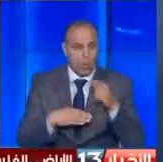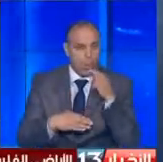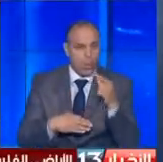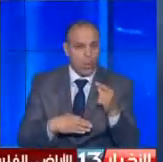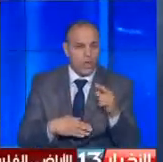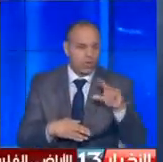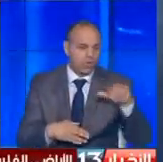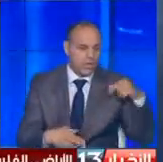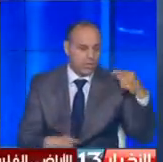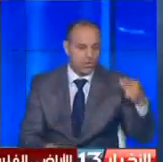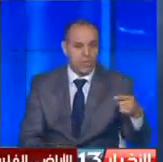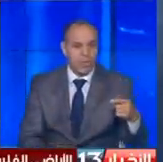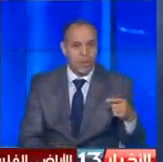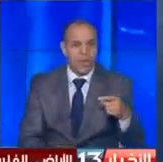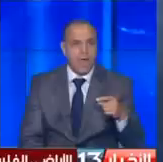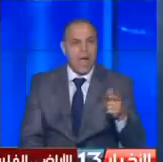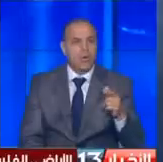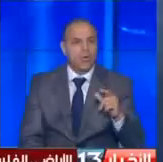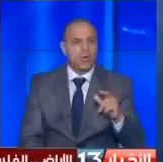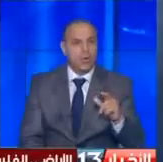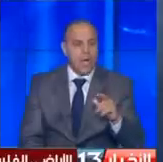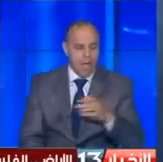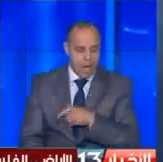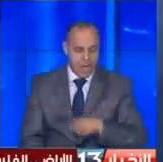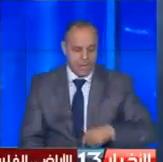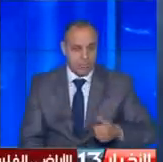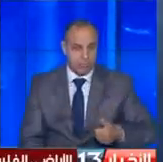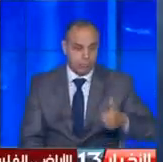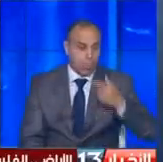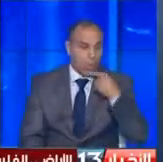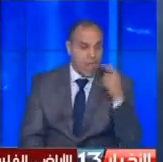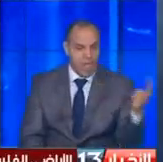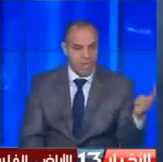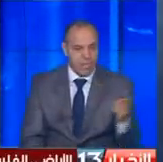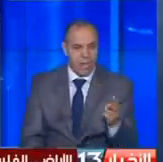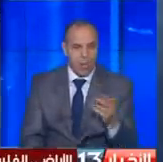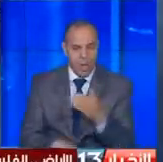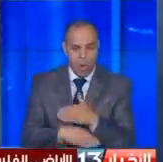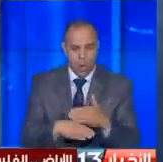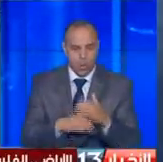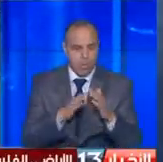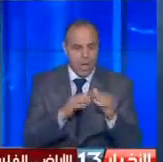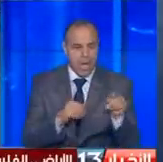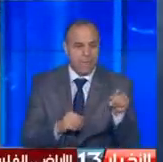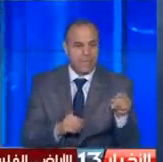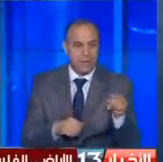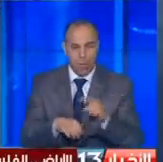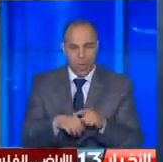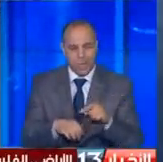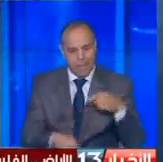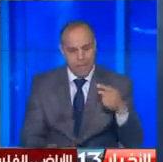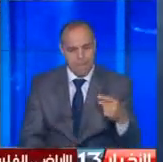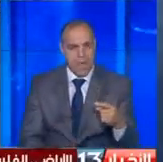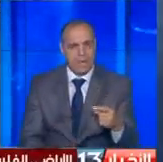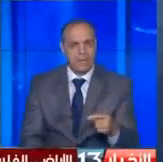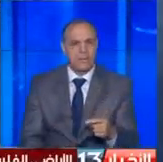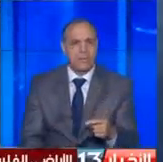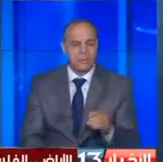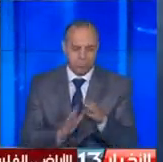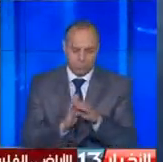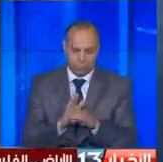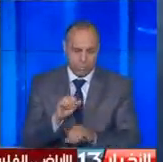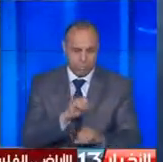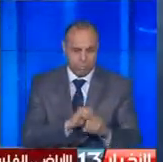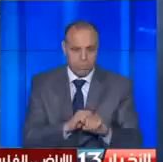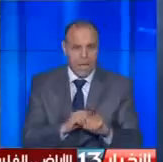أقصاها الشهر المقبل، على أن يتسلم الحرس الرئاسي معبر رفح والحدود مع مصر في وقت لاحق يتم ترتيبه